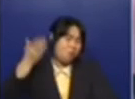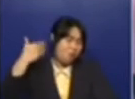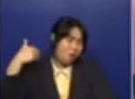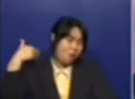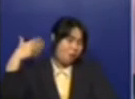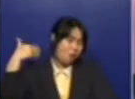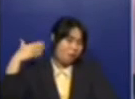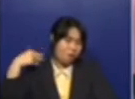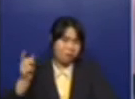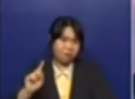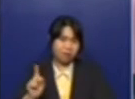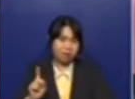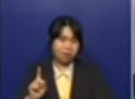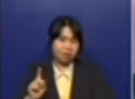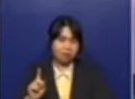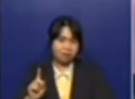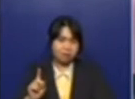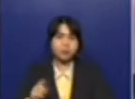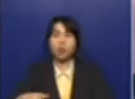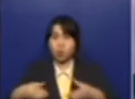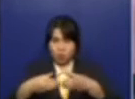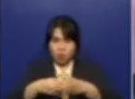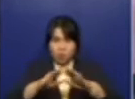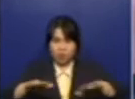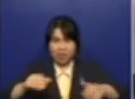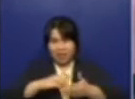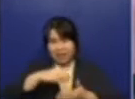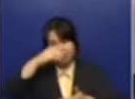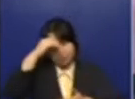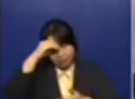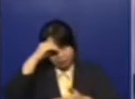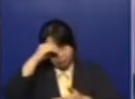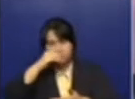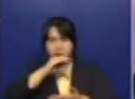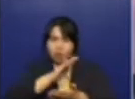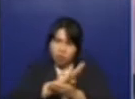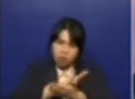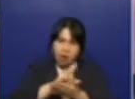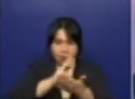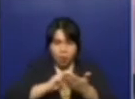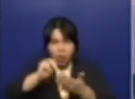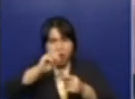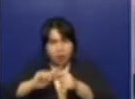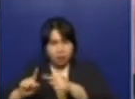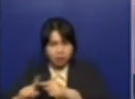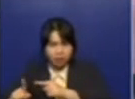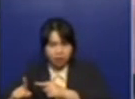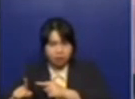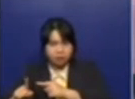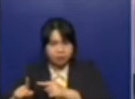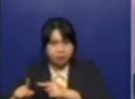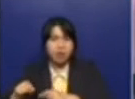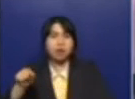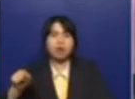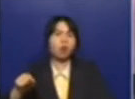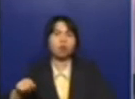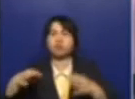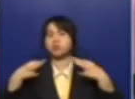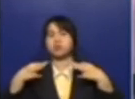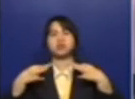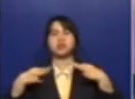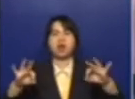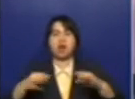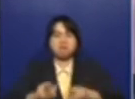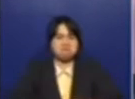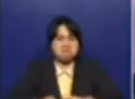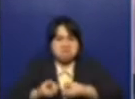ะเห็นได้ว่ากลุ่มนิสิตนักศึกษาและเยาวชนยังขาดเสรีภาพในการแสดงความ